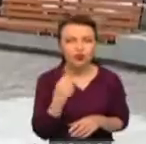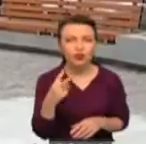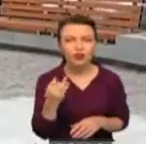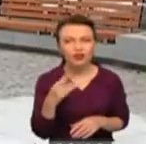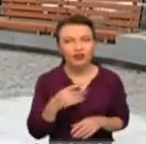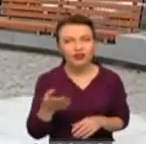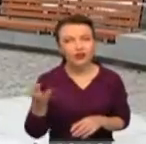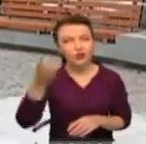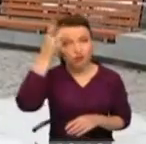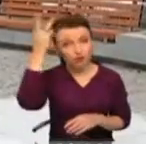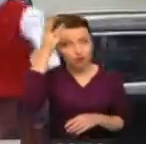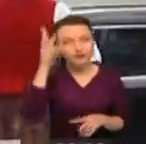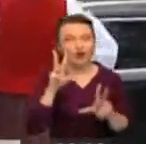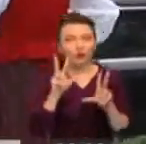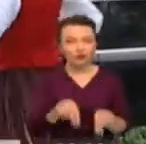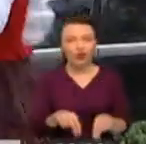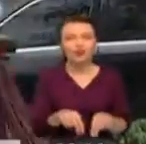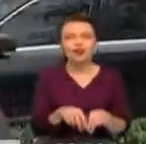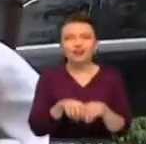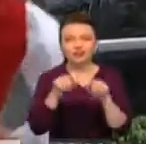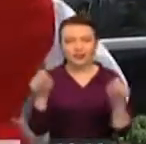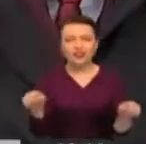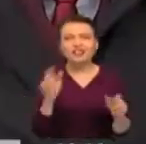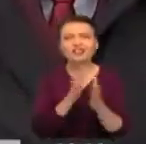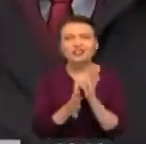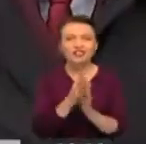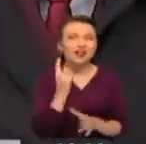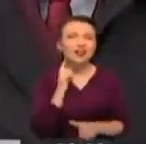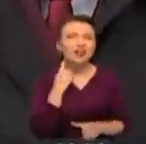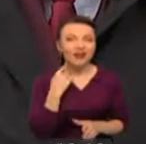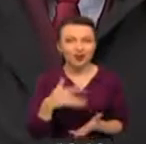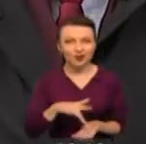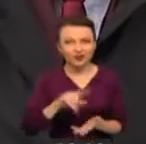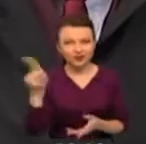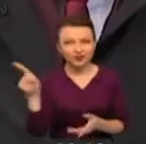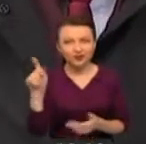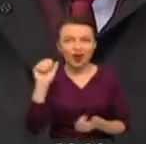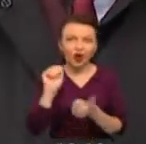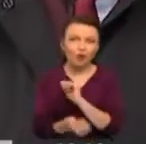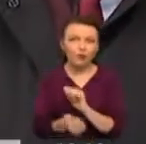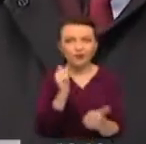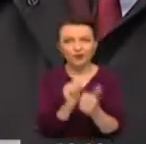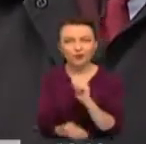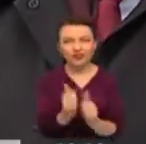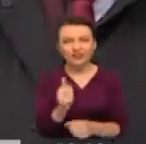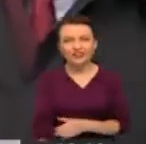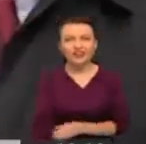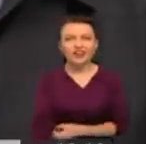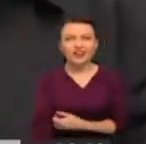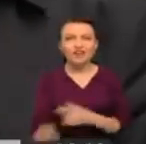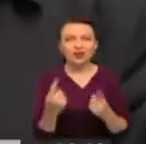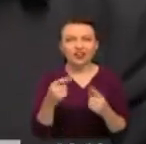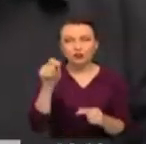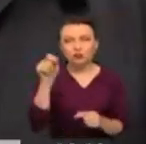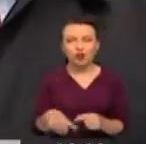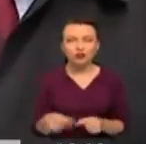тамтешньому посольстві обіцяють відкрити київський сквер у Ризі. Це дуже гарна традиція, замість того, щоб обмінюватись, не знаю, великими пляшками горілки